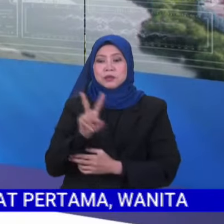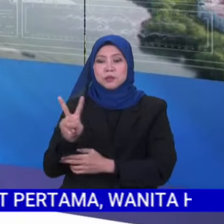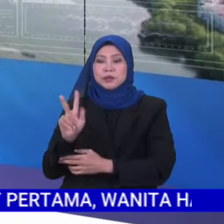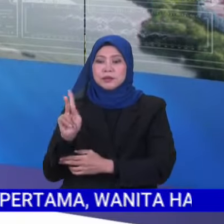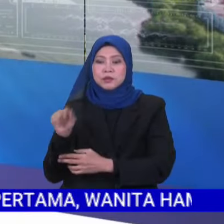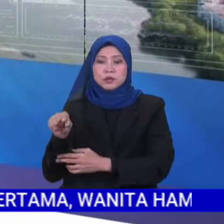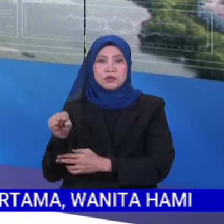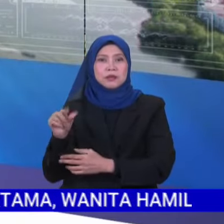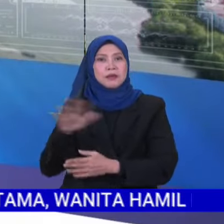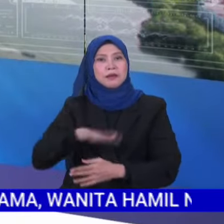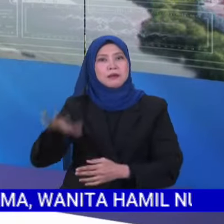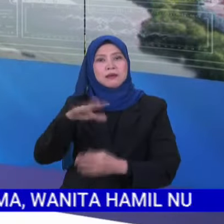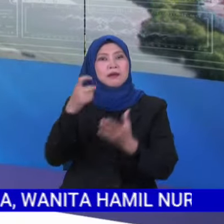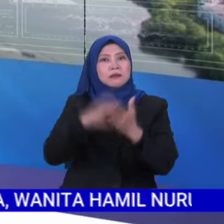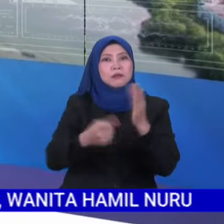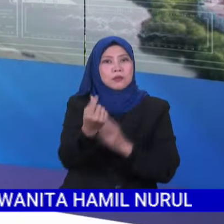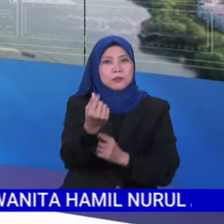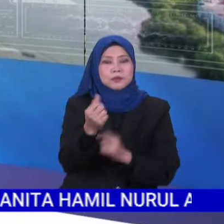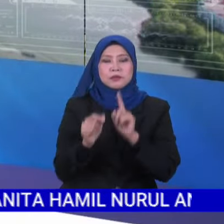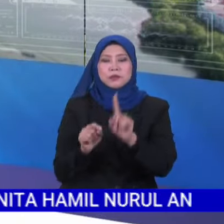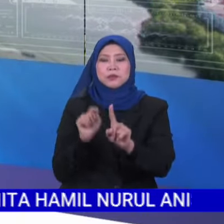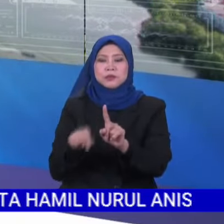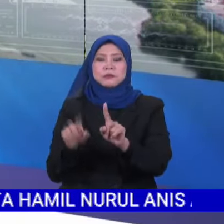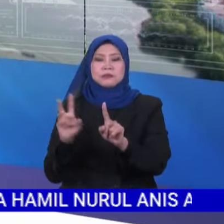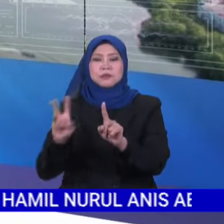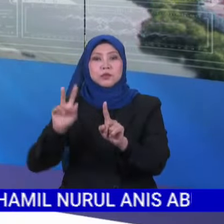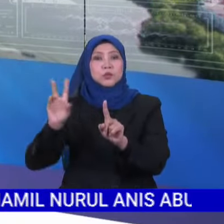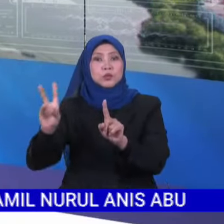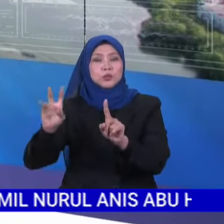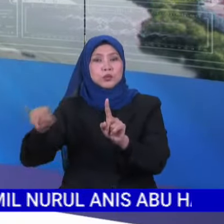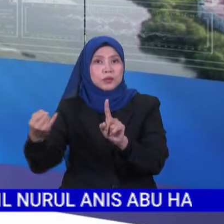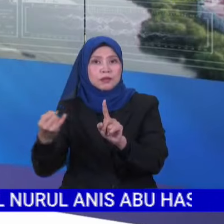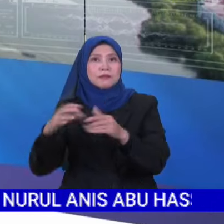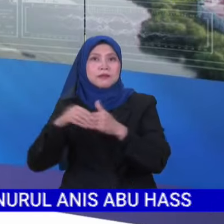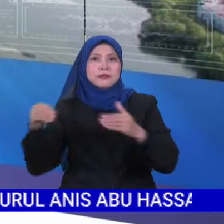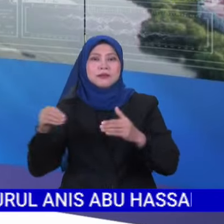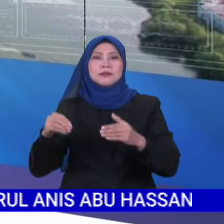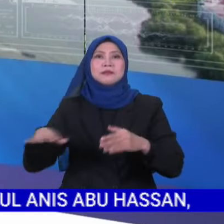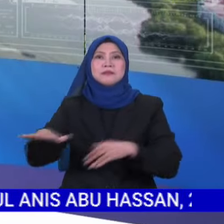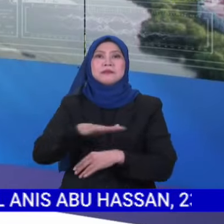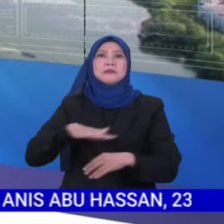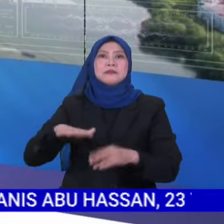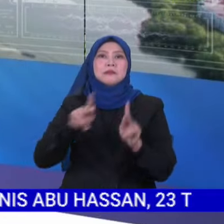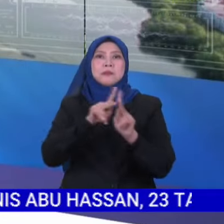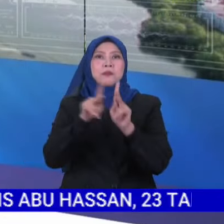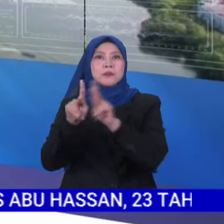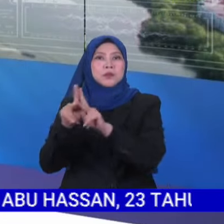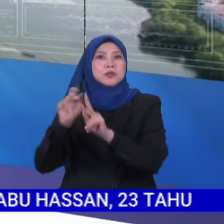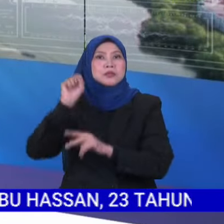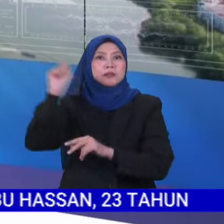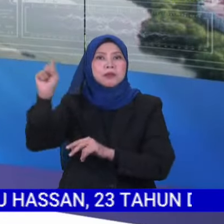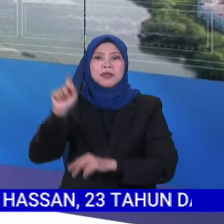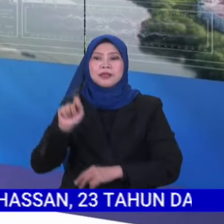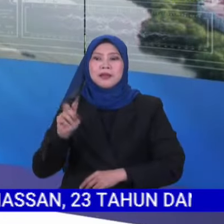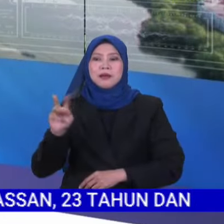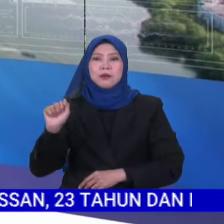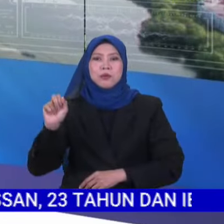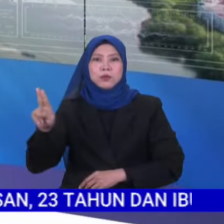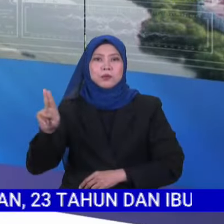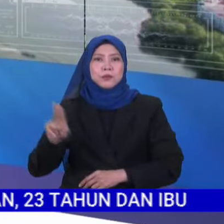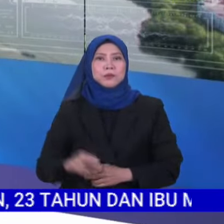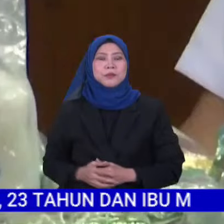kg dengan anggaran nilai 1467 juta hingga dikendarai Jeremy sekitar perairan Kampung Indra Sabah